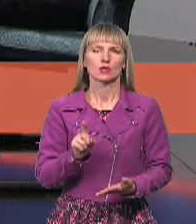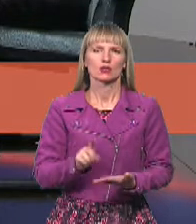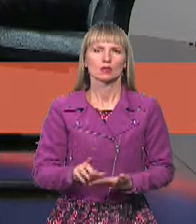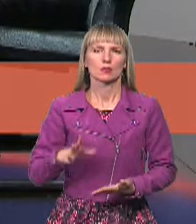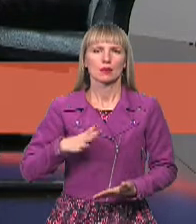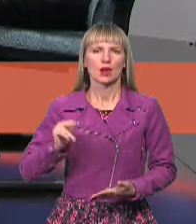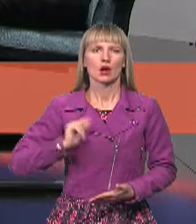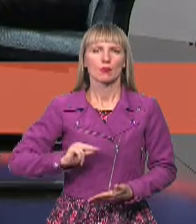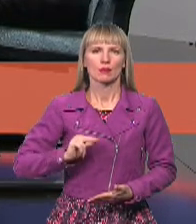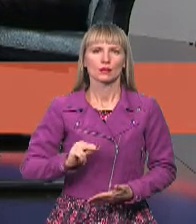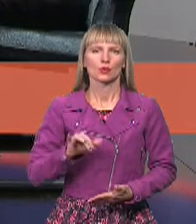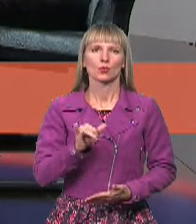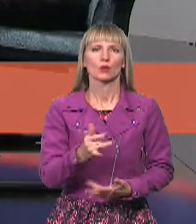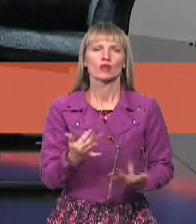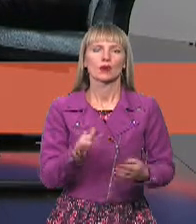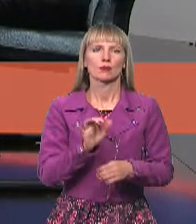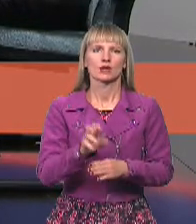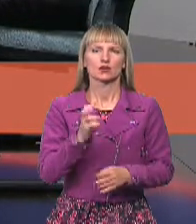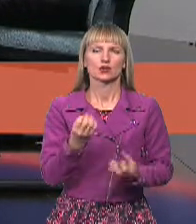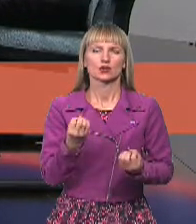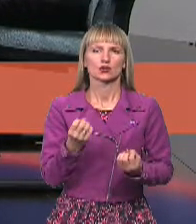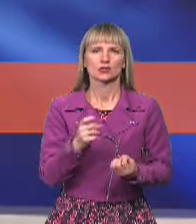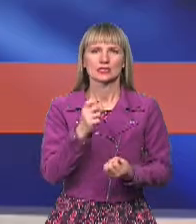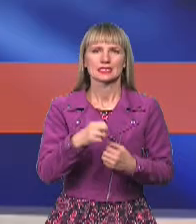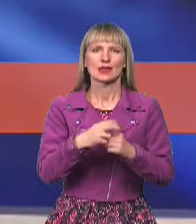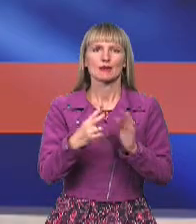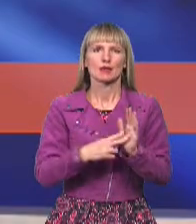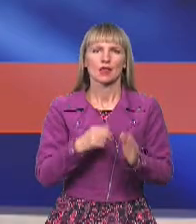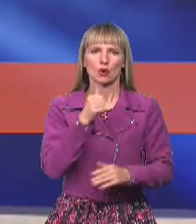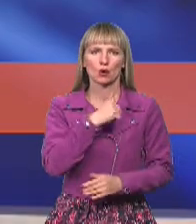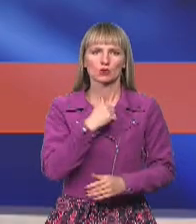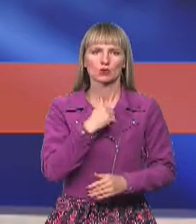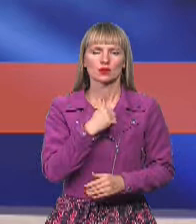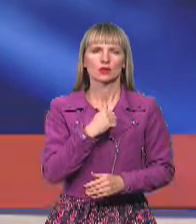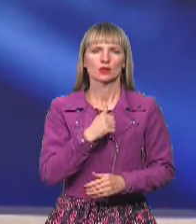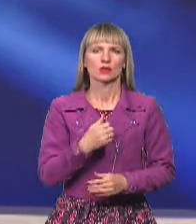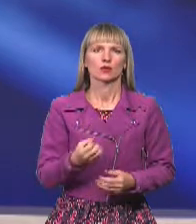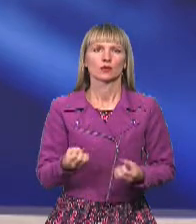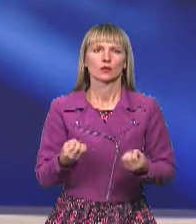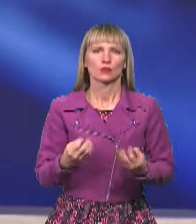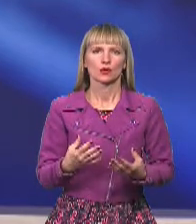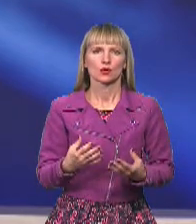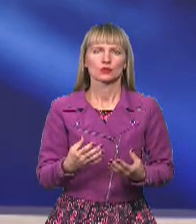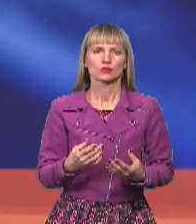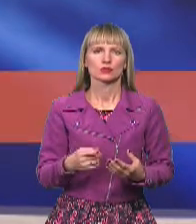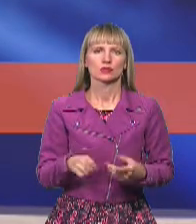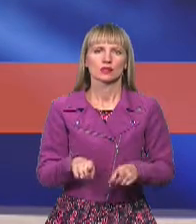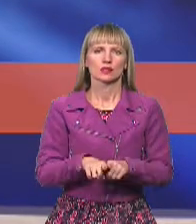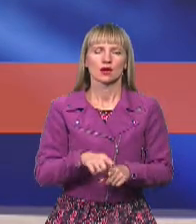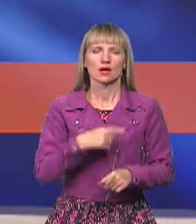была работать у некоторых производителей еще с 2017 года. Мы просто по комментарию такой был,